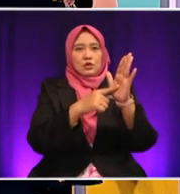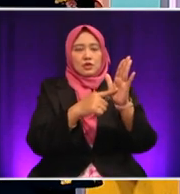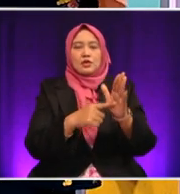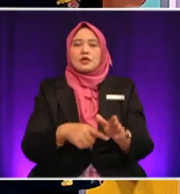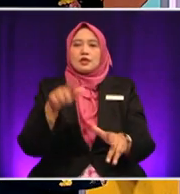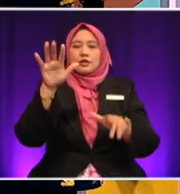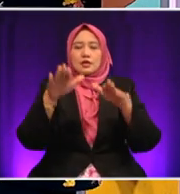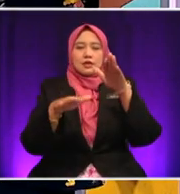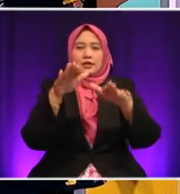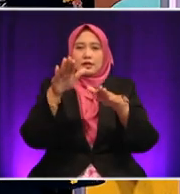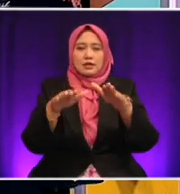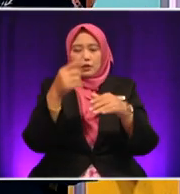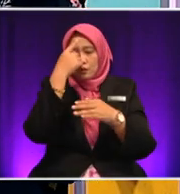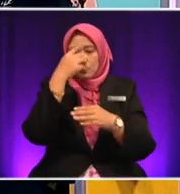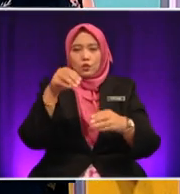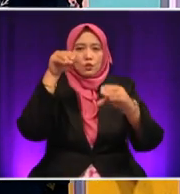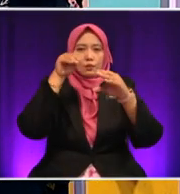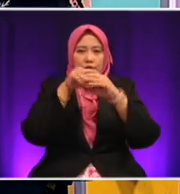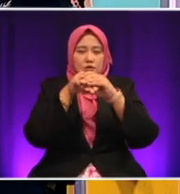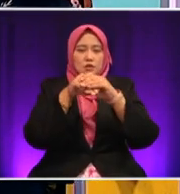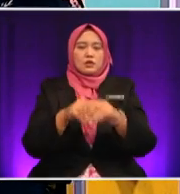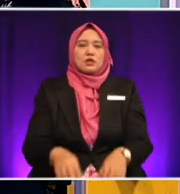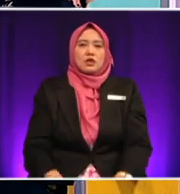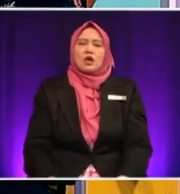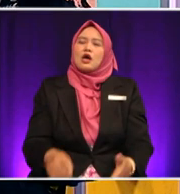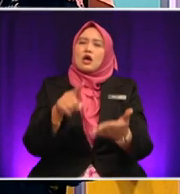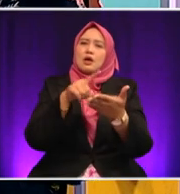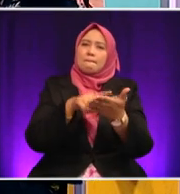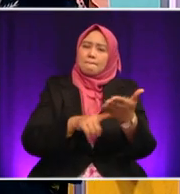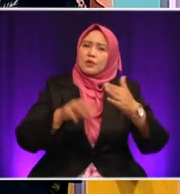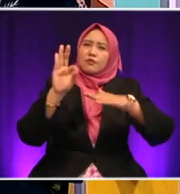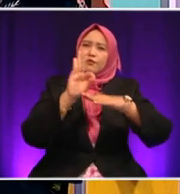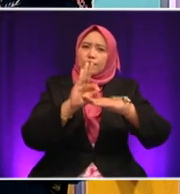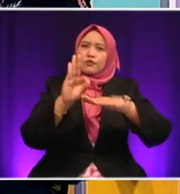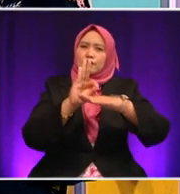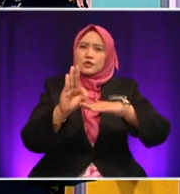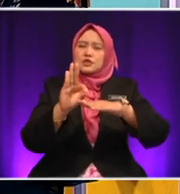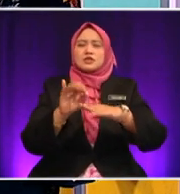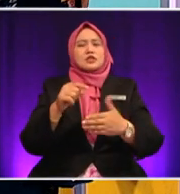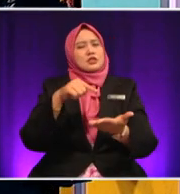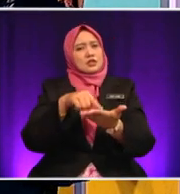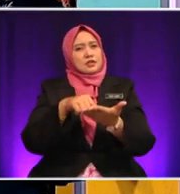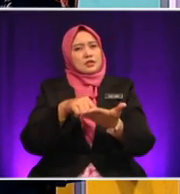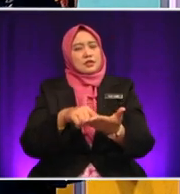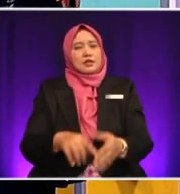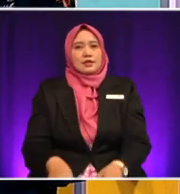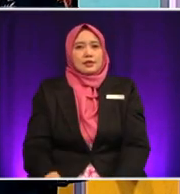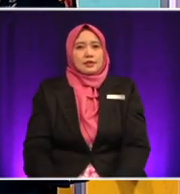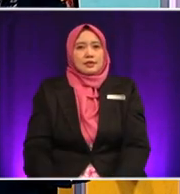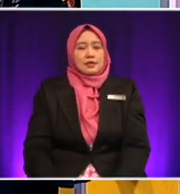sekali lagi dan soalnya kali ini adalah fungsi langkah keselamatan itu Apakah fungsi tadi ditanya